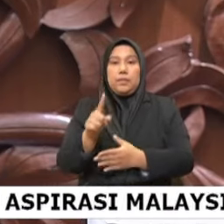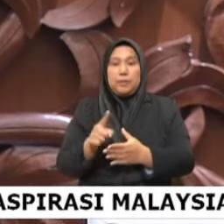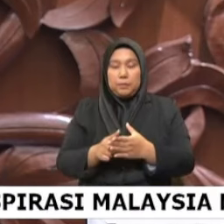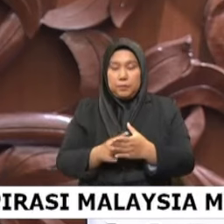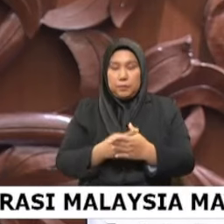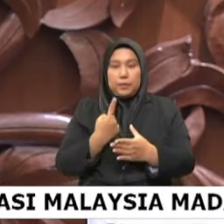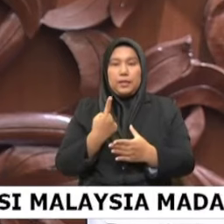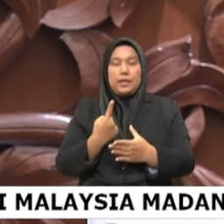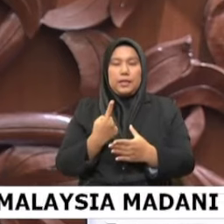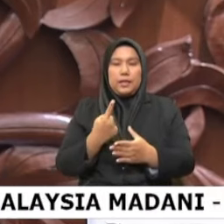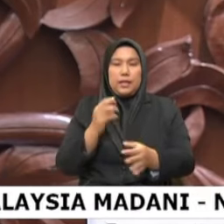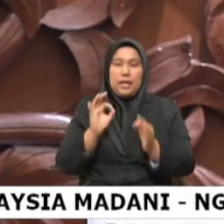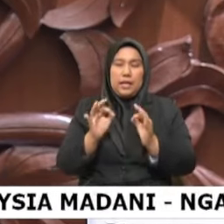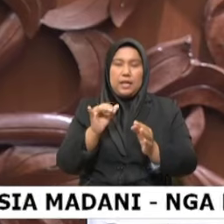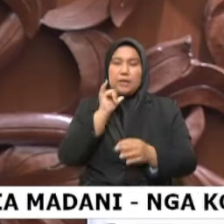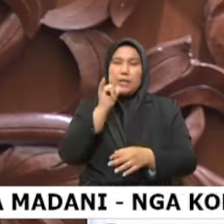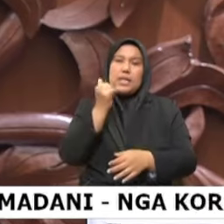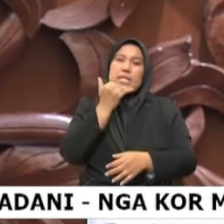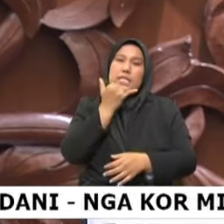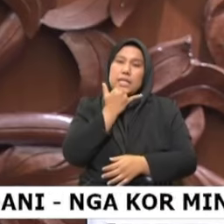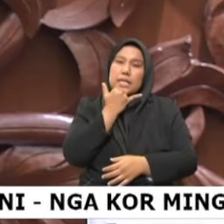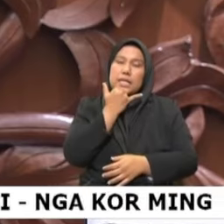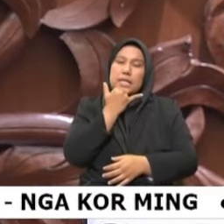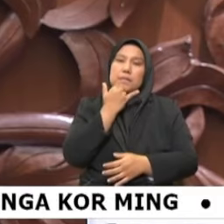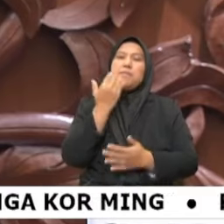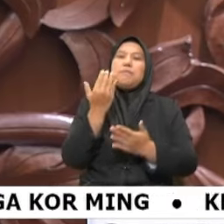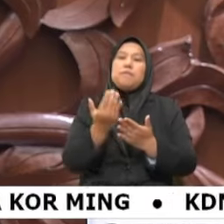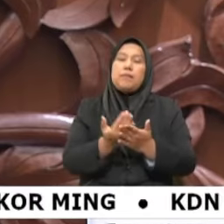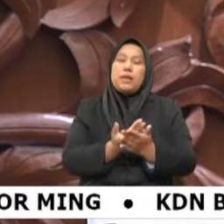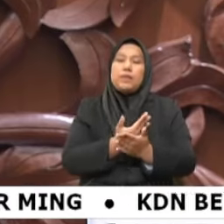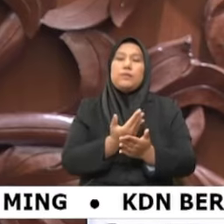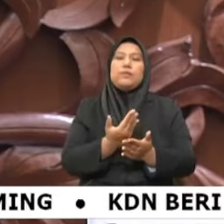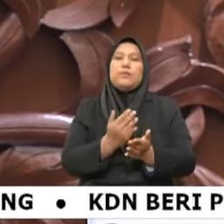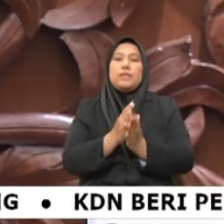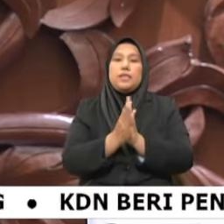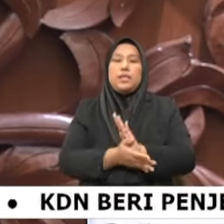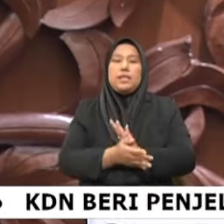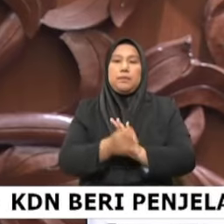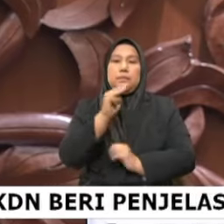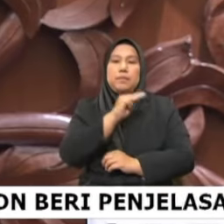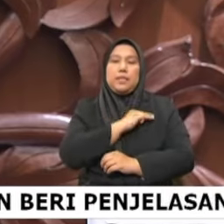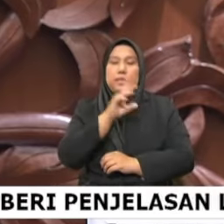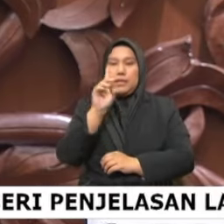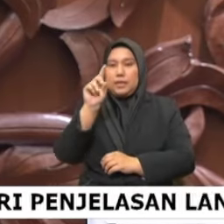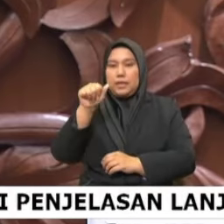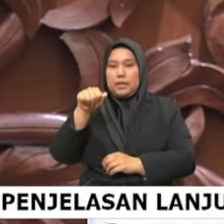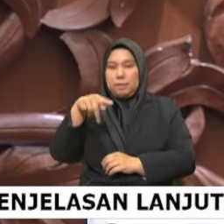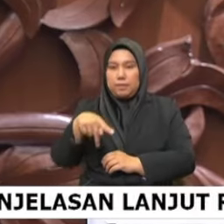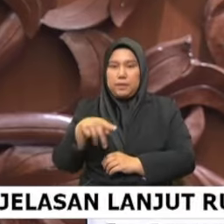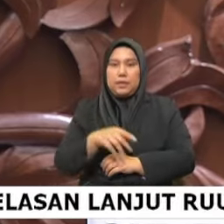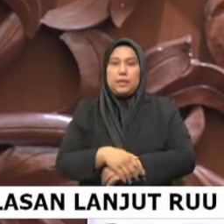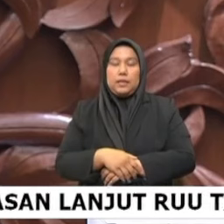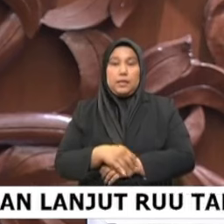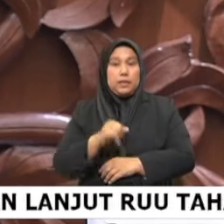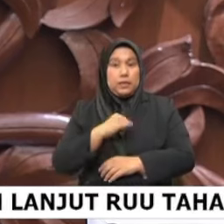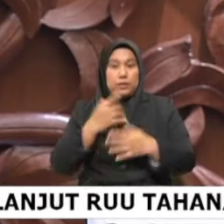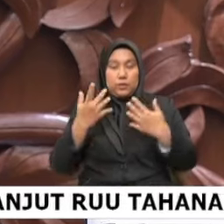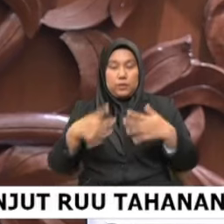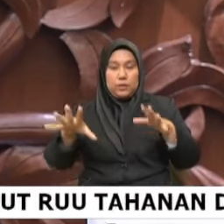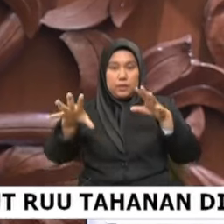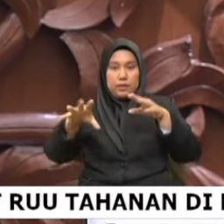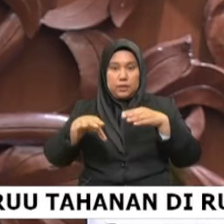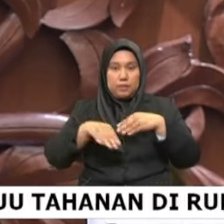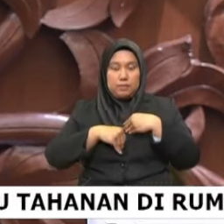Baru 4 bulan baru kalau tak silap jadi menteri DAP. Jadi saya juga telah menerima salinan daripada SPRM